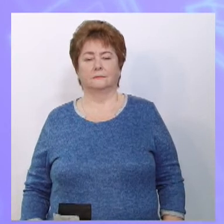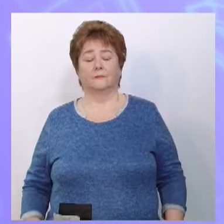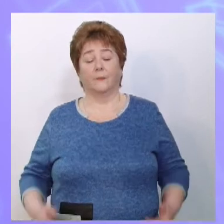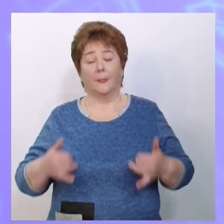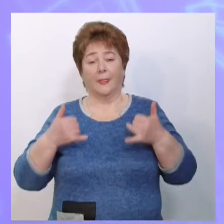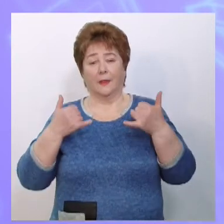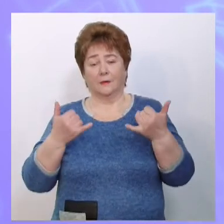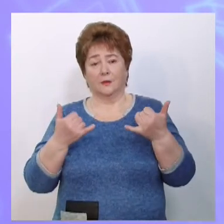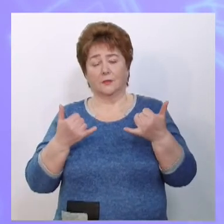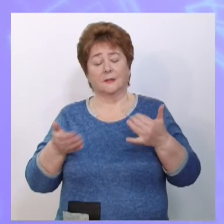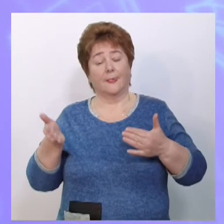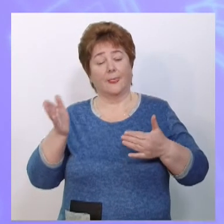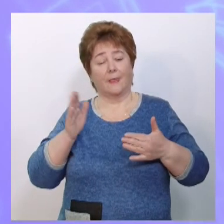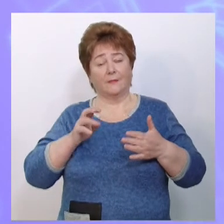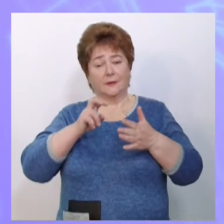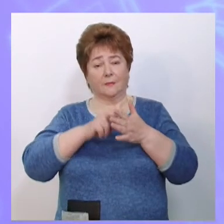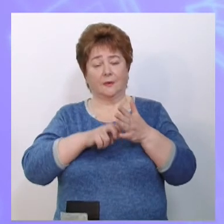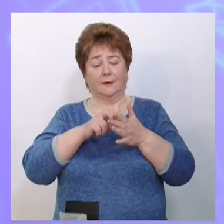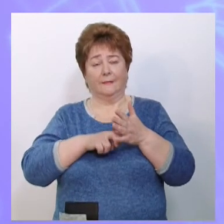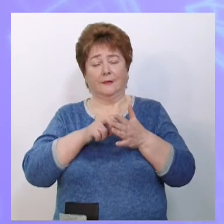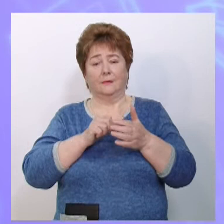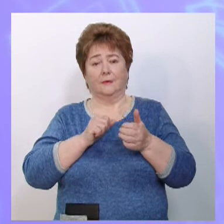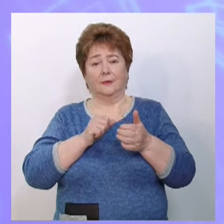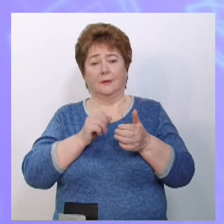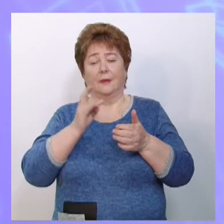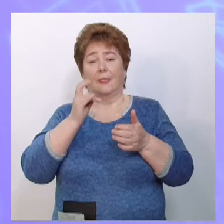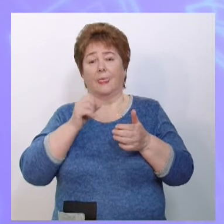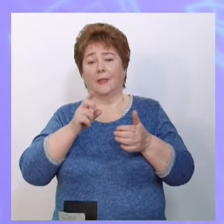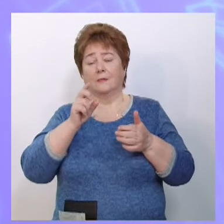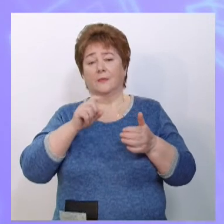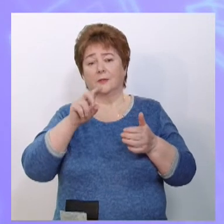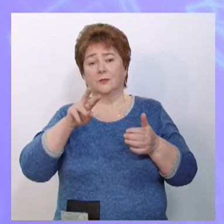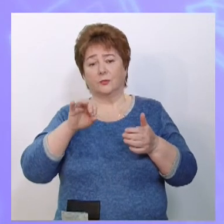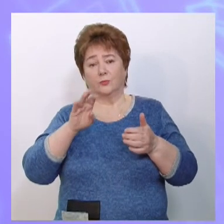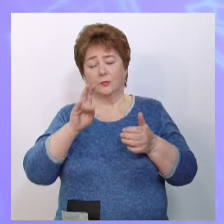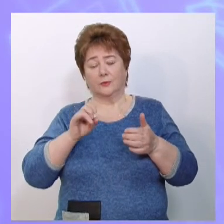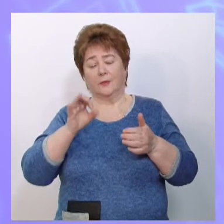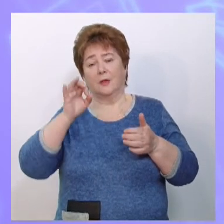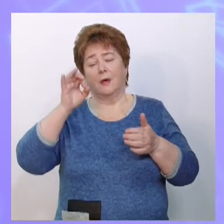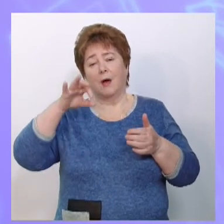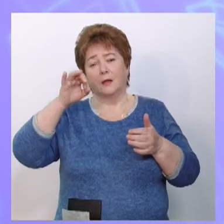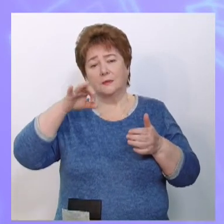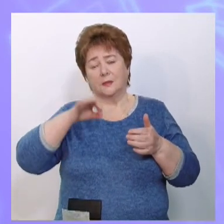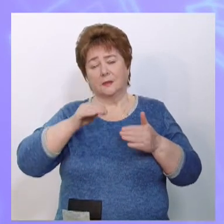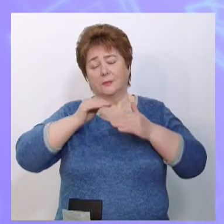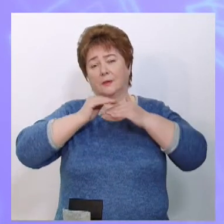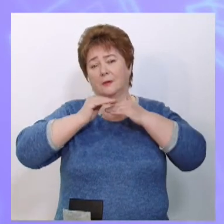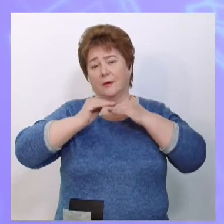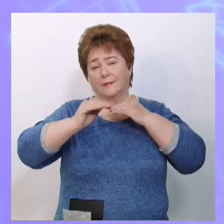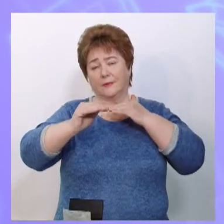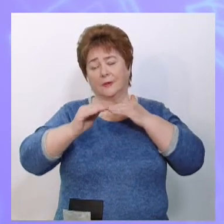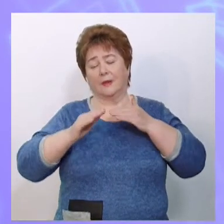А сейчас давайте проверим. Над безлюдными осенними